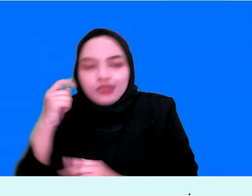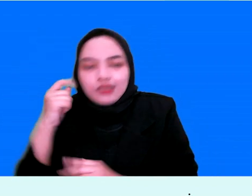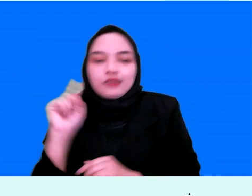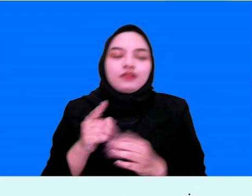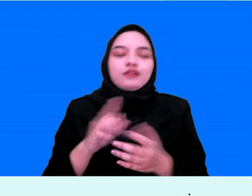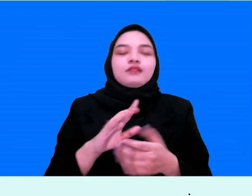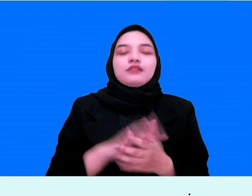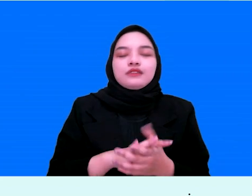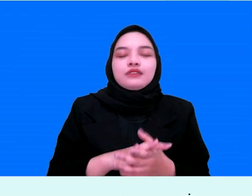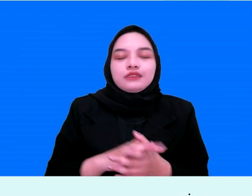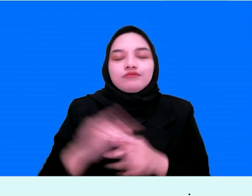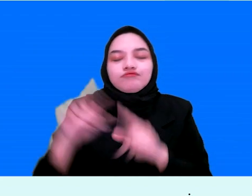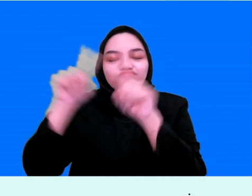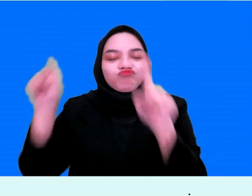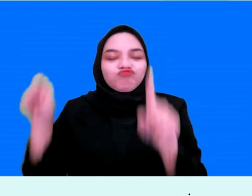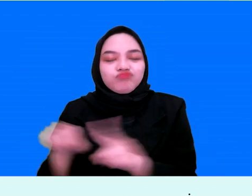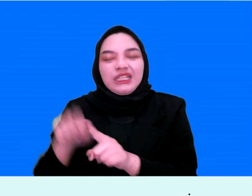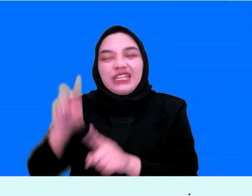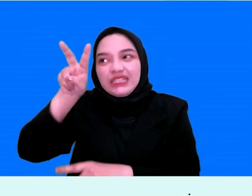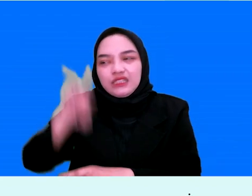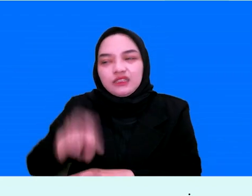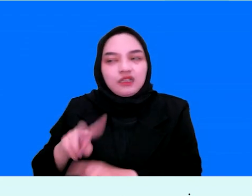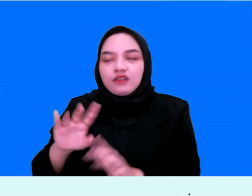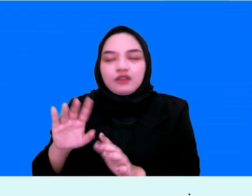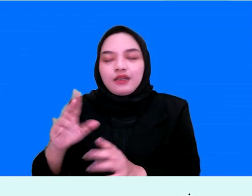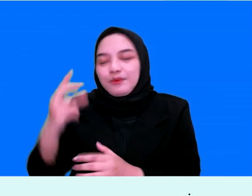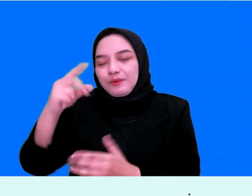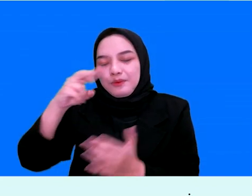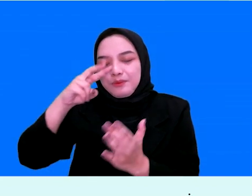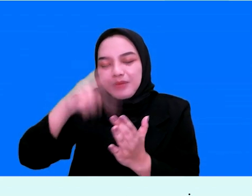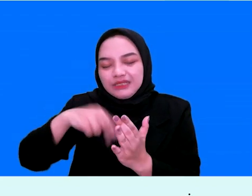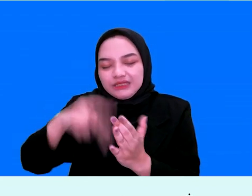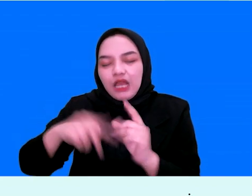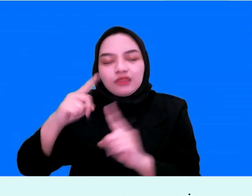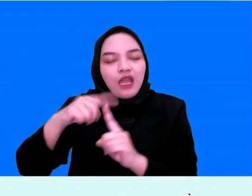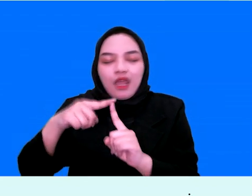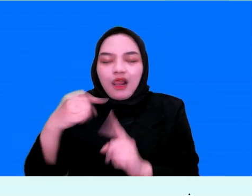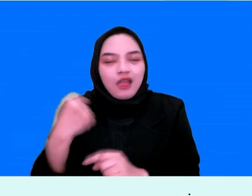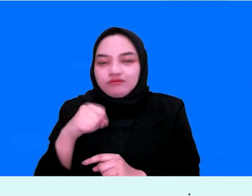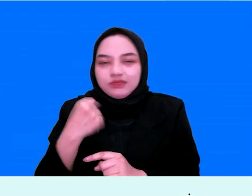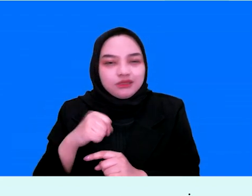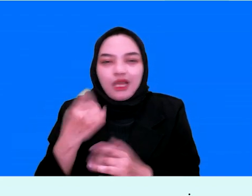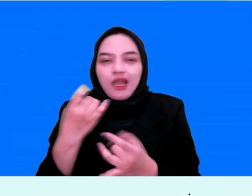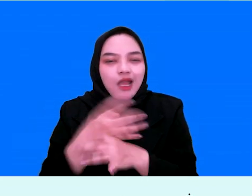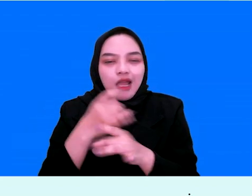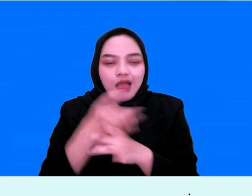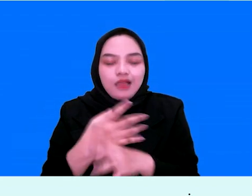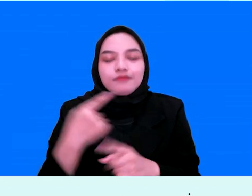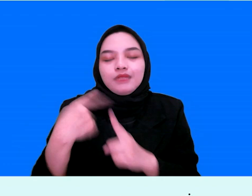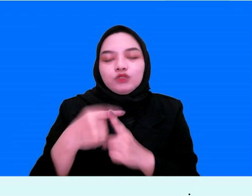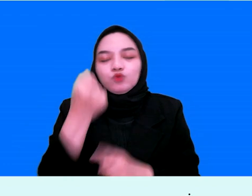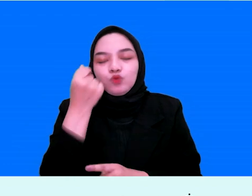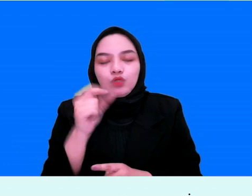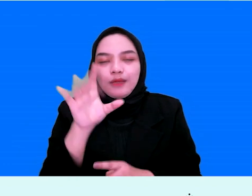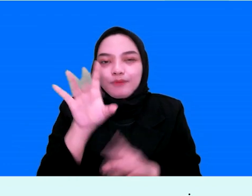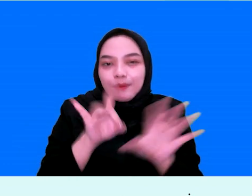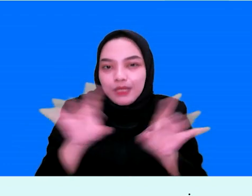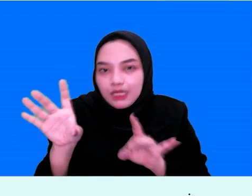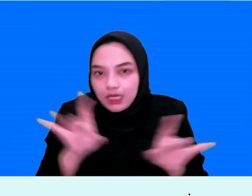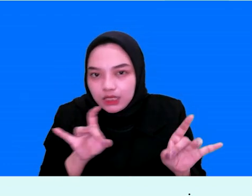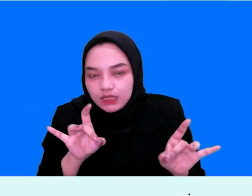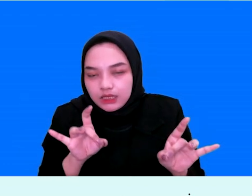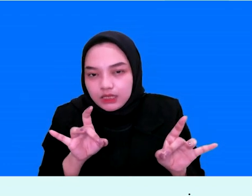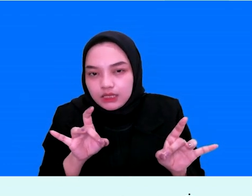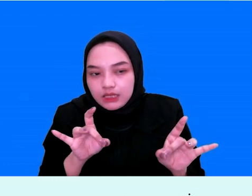bahwa screen reader tidak berhasil membaca eh, tanggal yang sudah dipilih, dan untuk